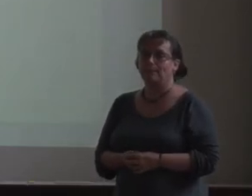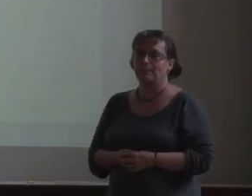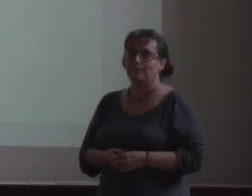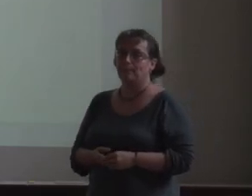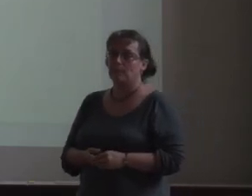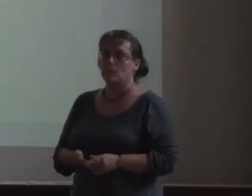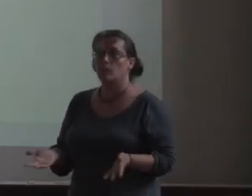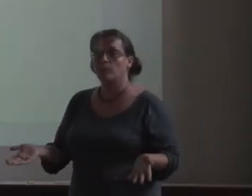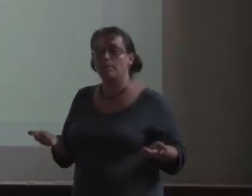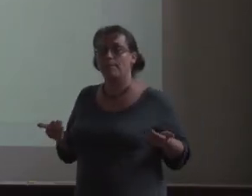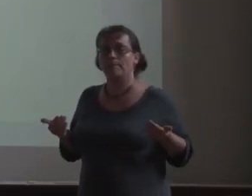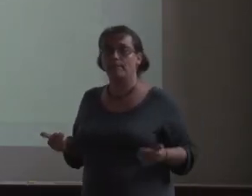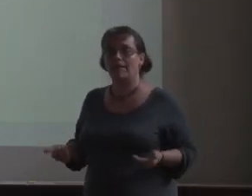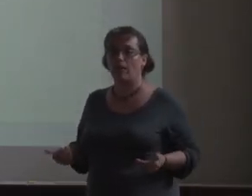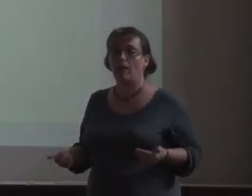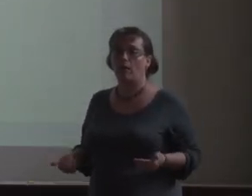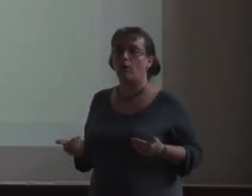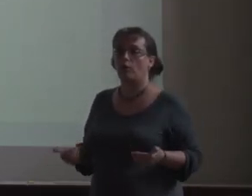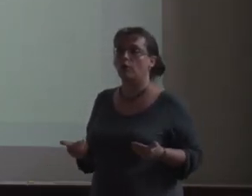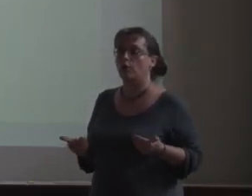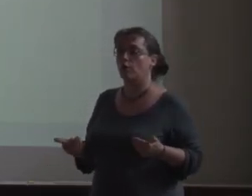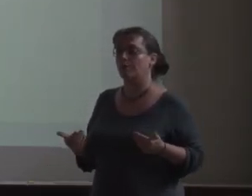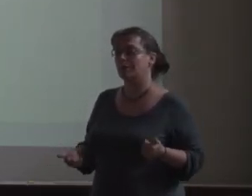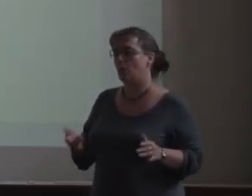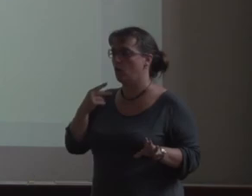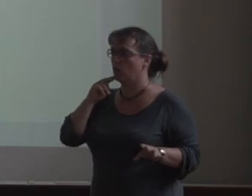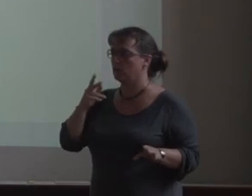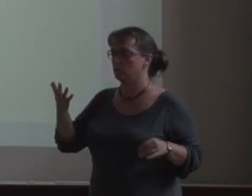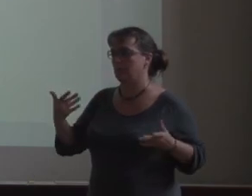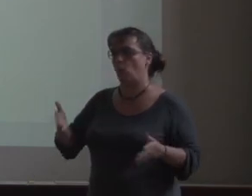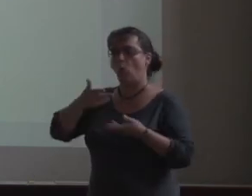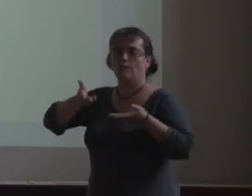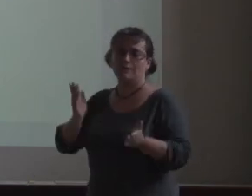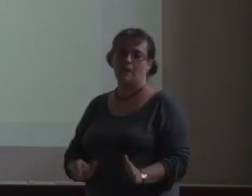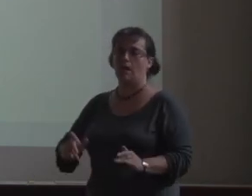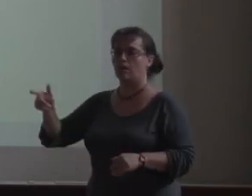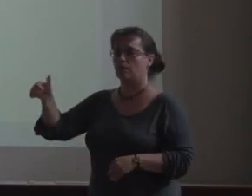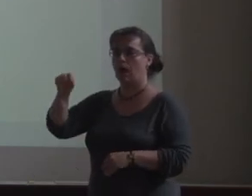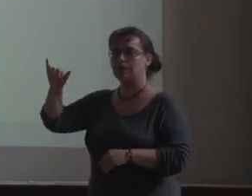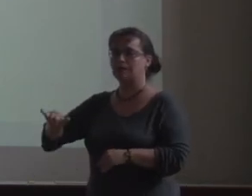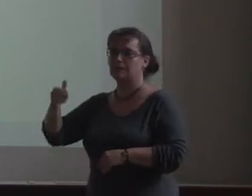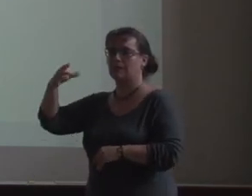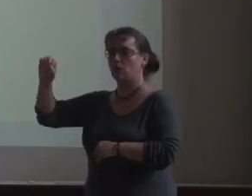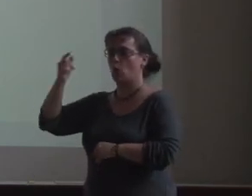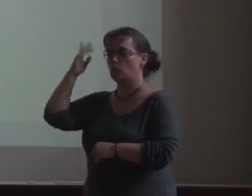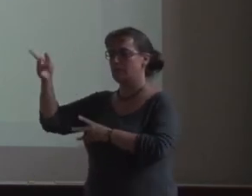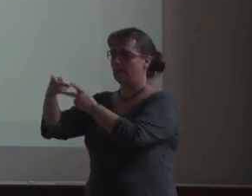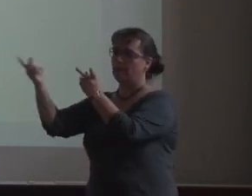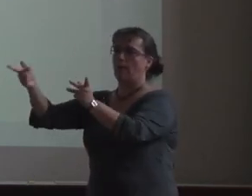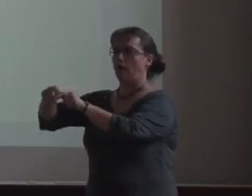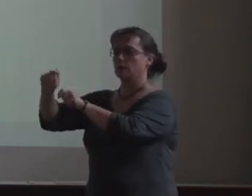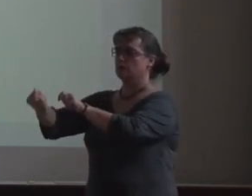Donc maintenant que Async.io a été déclaré comme stable, j'ai bon espoir que ça se calme un petit peu et qu'on